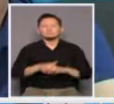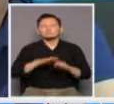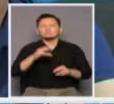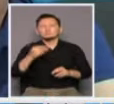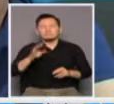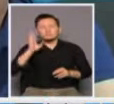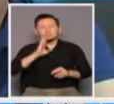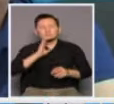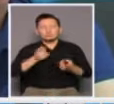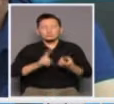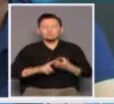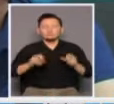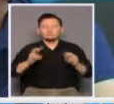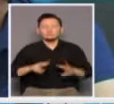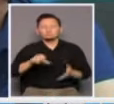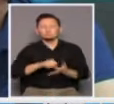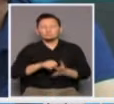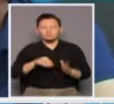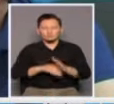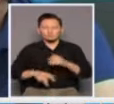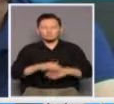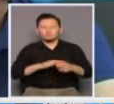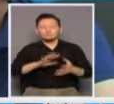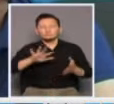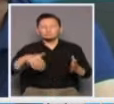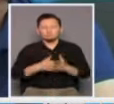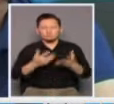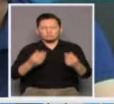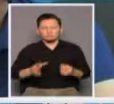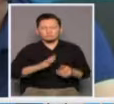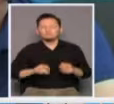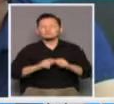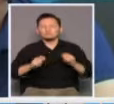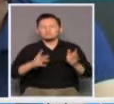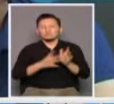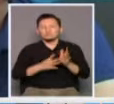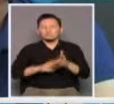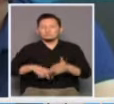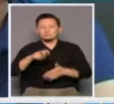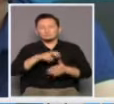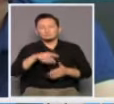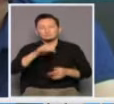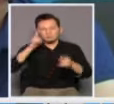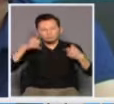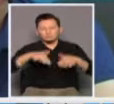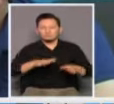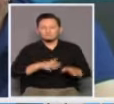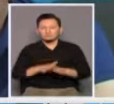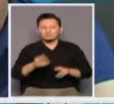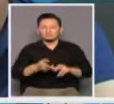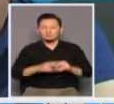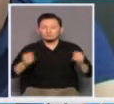су көлемін біз толық мөлшерде беріп жатырмыз. Мамыр айынан бері бізге жолданған 9 хат біздің тарапымыздан шешімін тапты. Біз бүгінгі